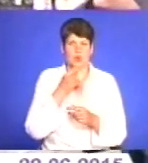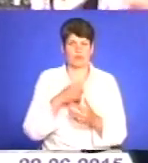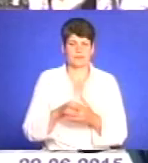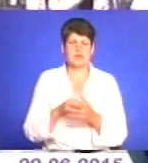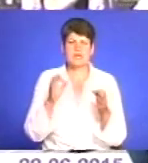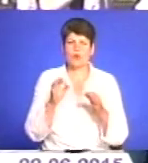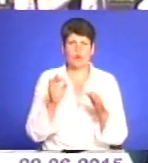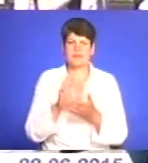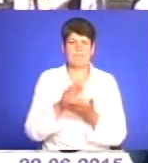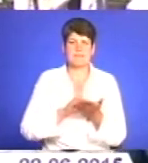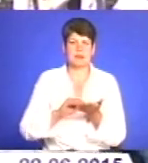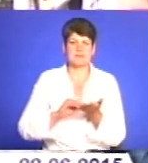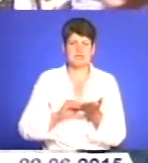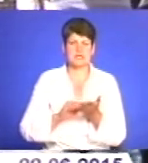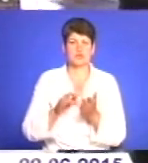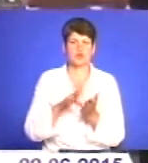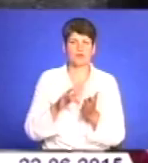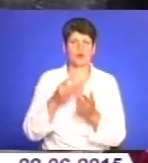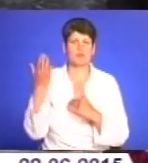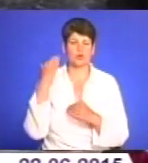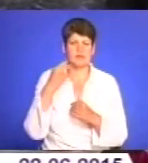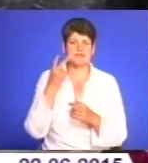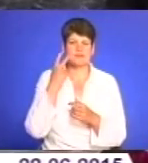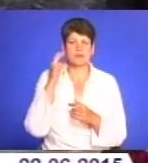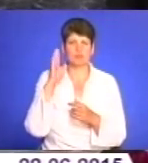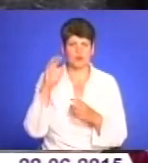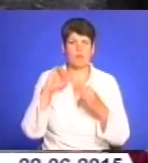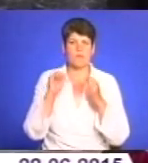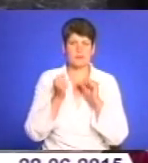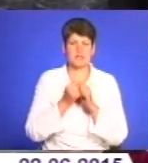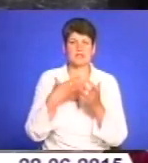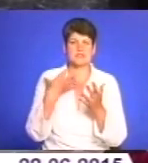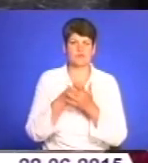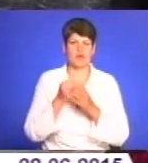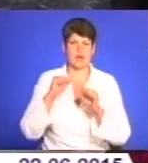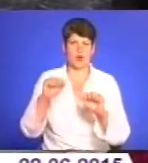Нікому не переписати сторінок минулого, але ми завжди будемо пам'ятати своїх героїв.